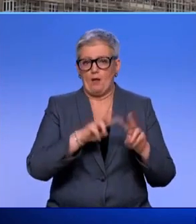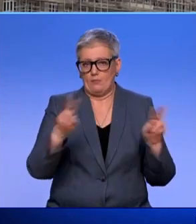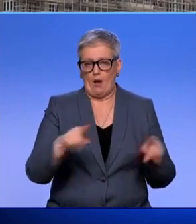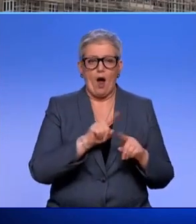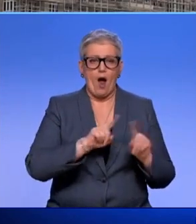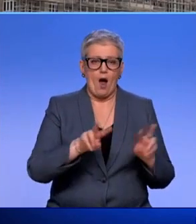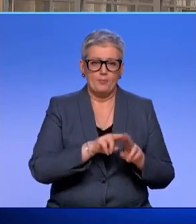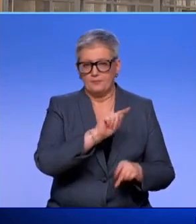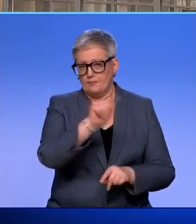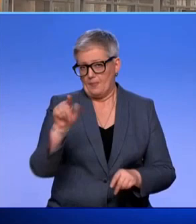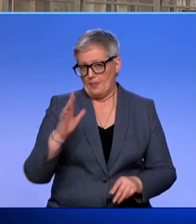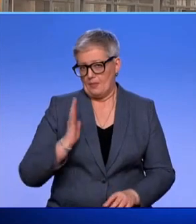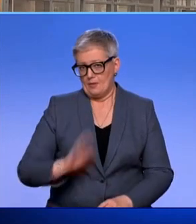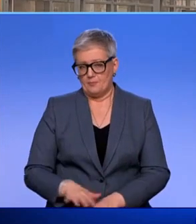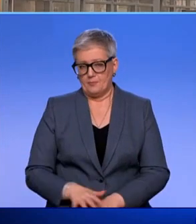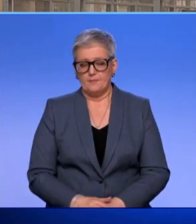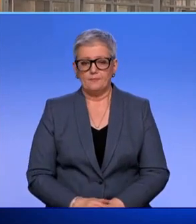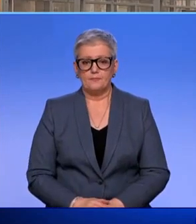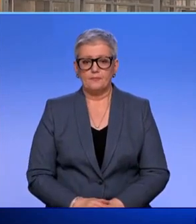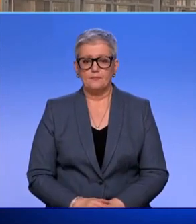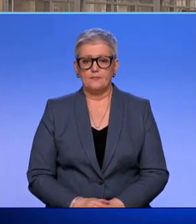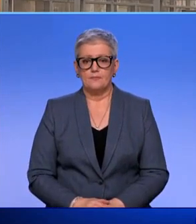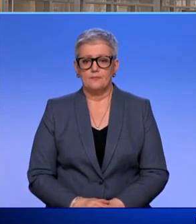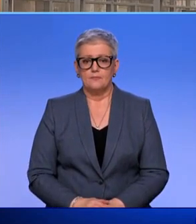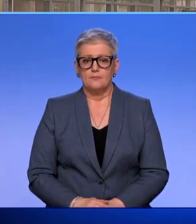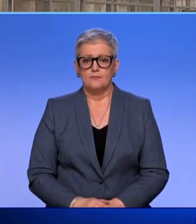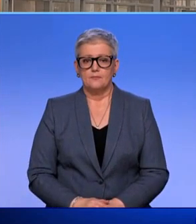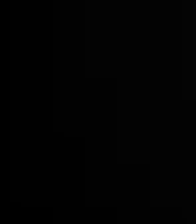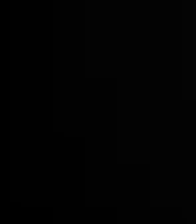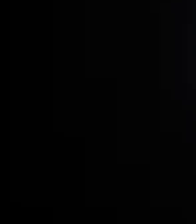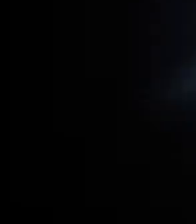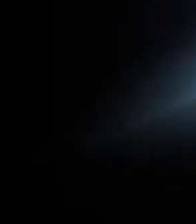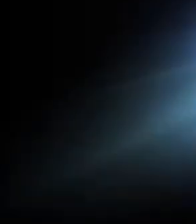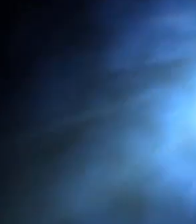пайщиков. Илья Логинов, Максим Волков, Георгий Цитник, ОТР.